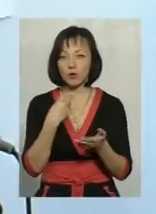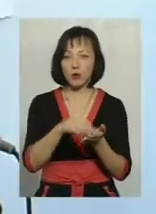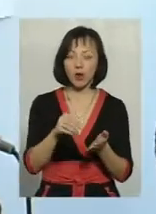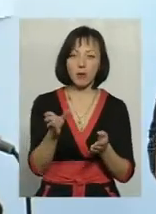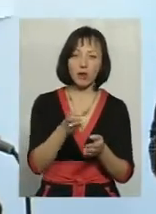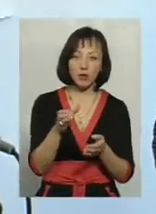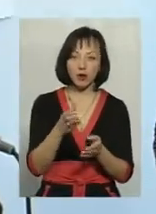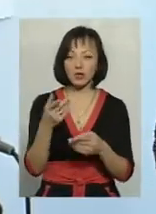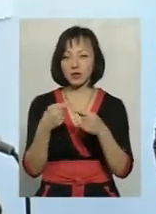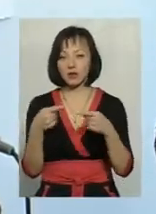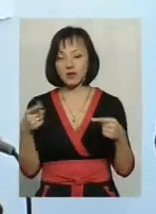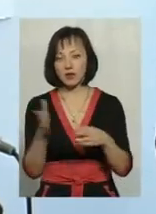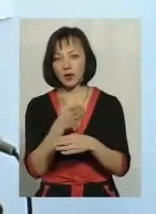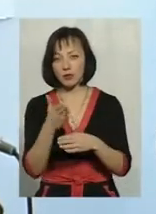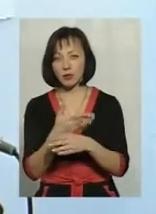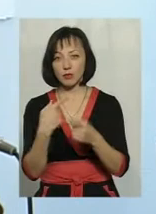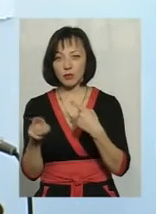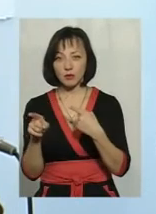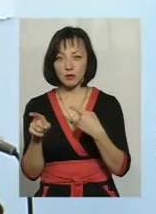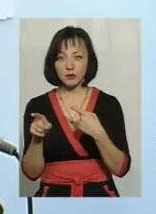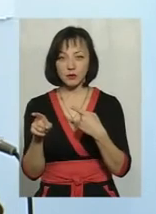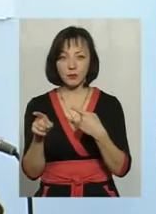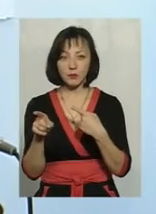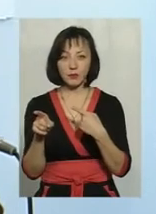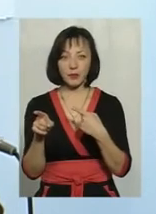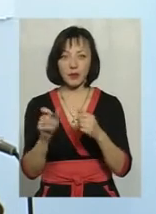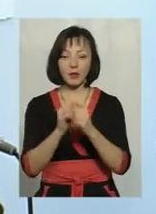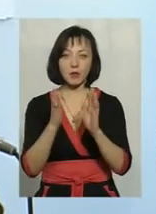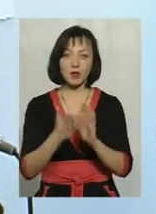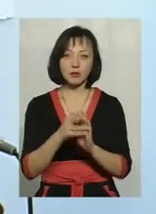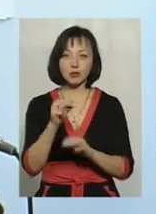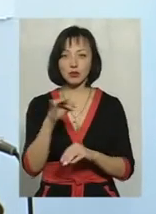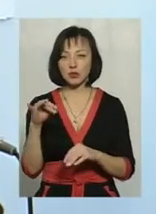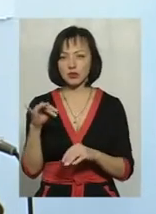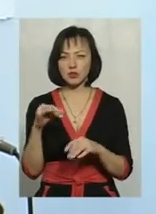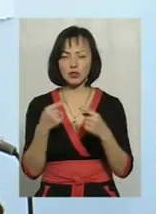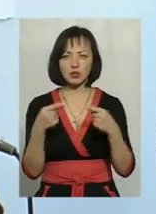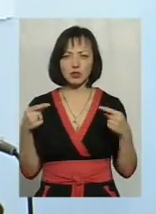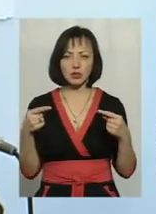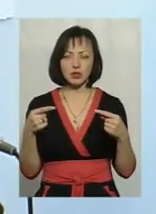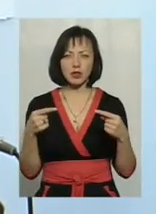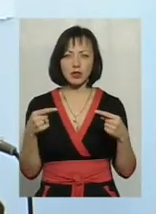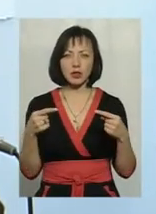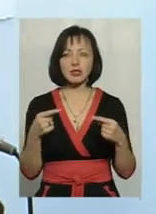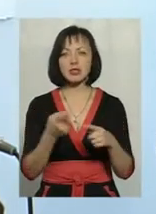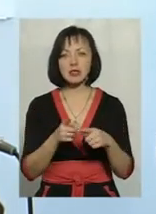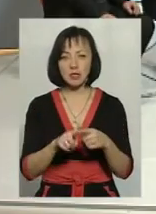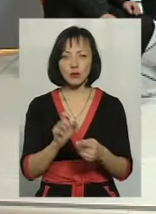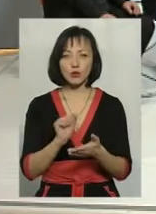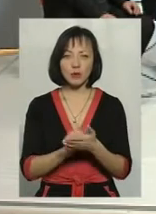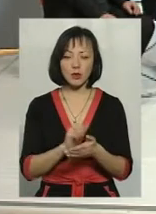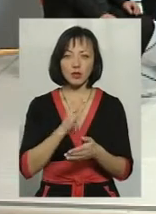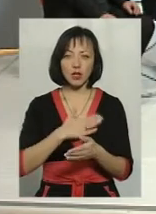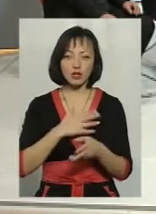купуємо алкогольні вироби в будь-якому, будь-якій об'ємі, так, чи це якісь інші продукти. Саме це документ,